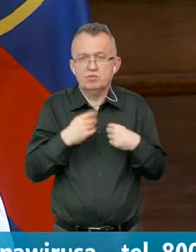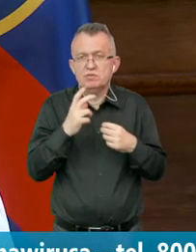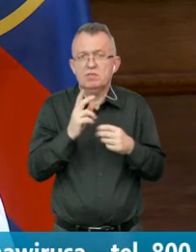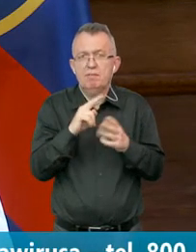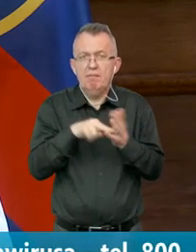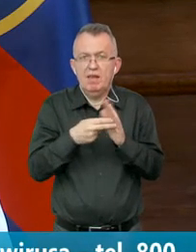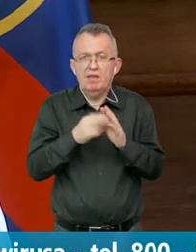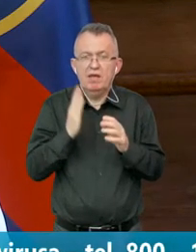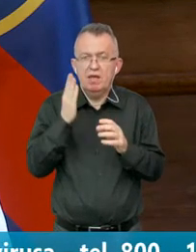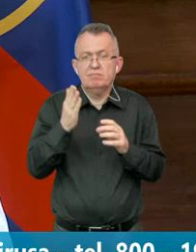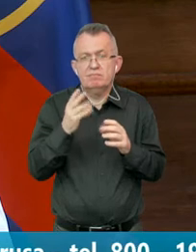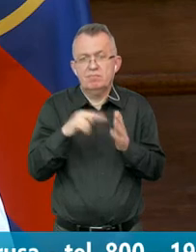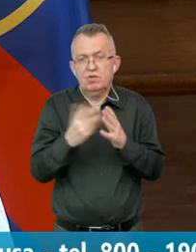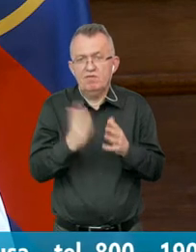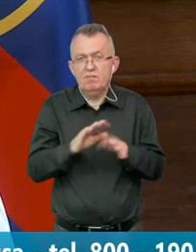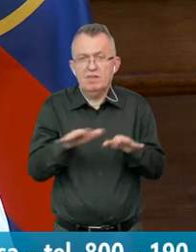miejsca przez urząd, czy dopiero